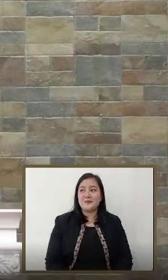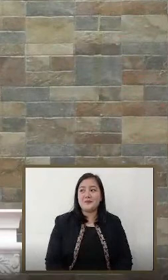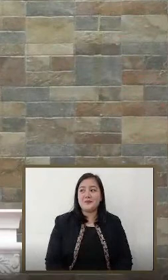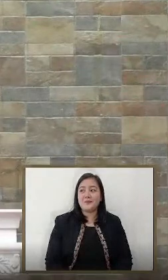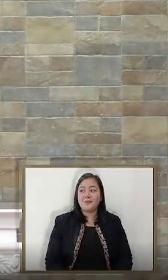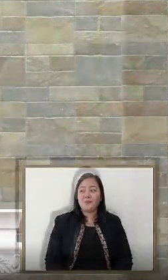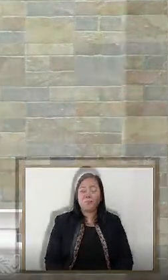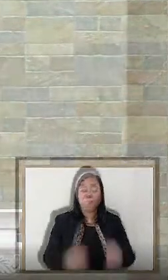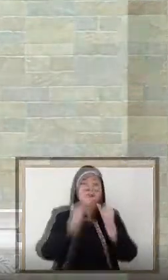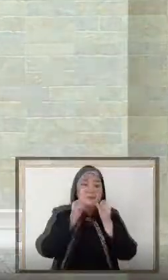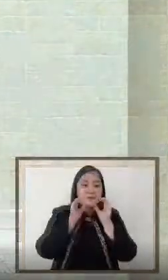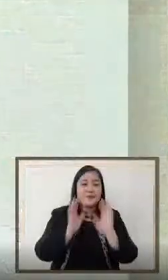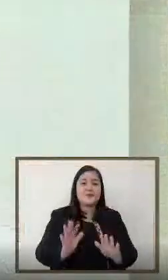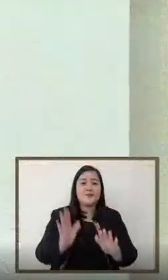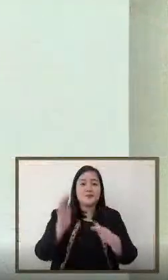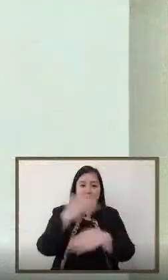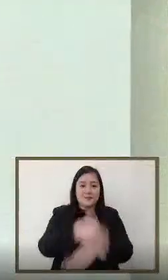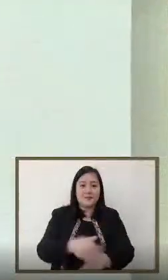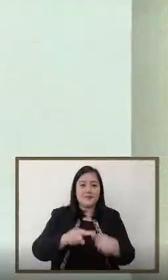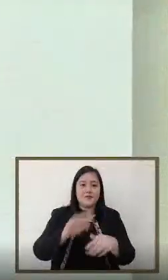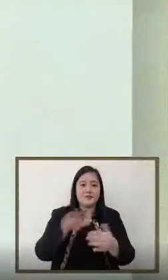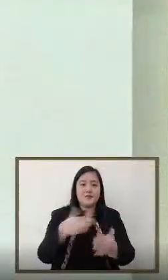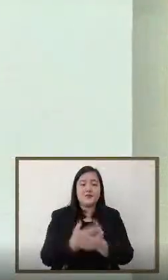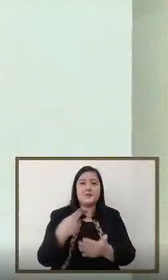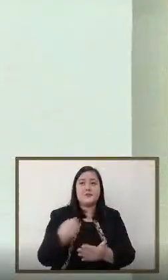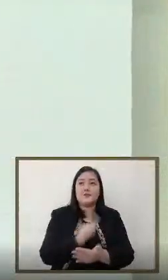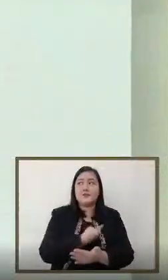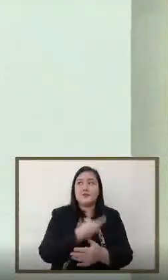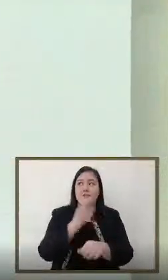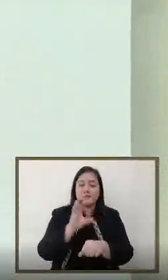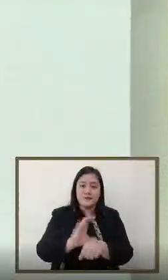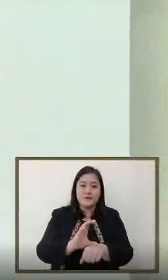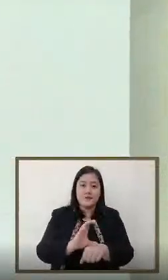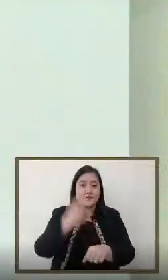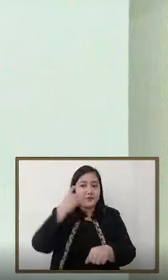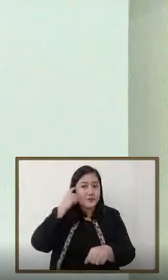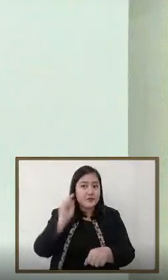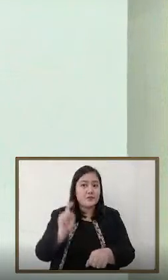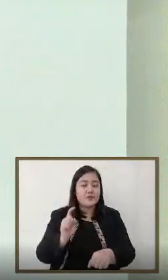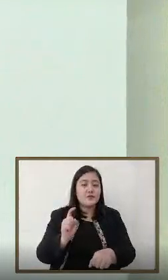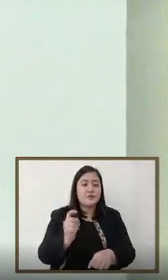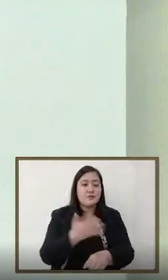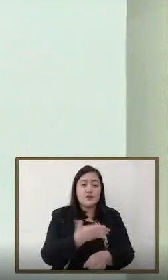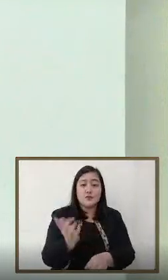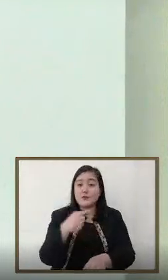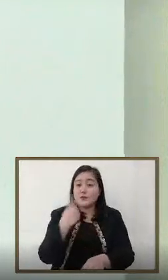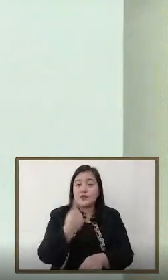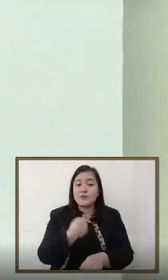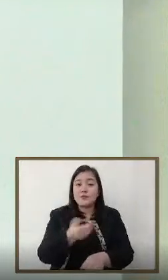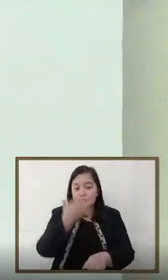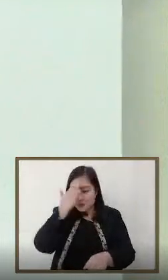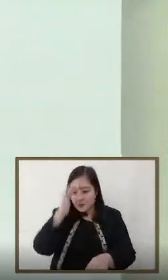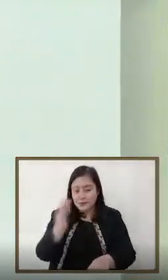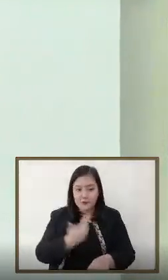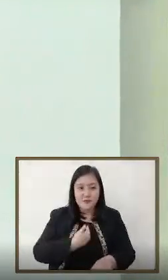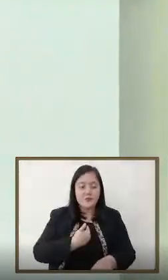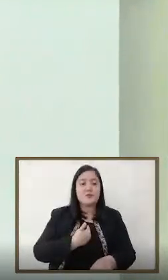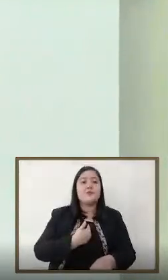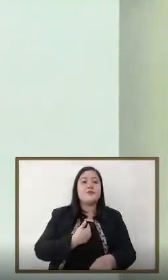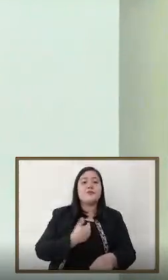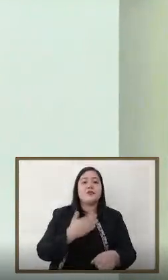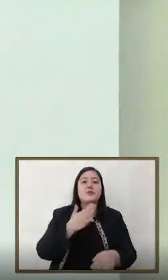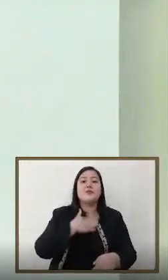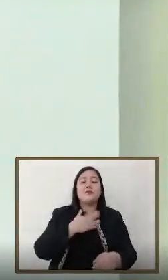A blessed evening to all of us, church. For those who don't know me, I am Justine, a full-time staff of